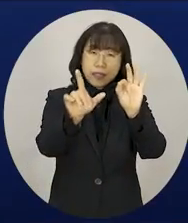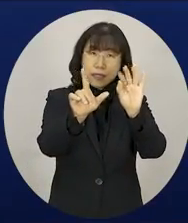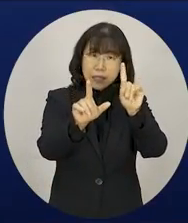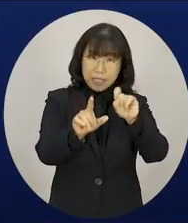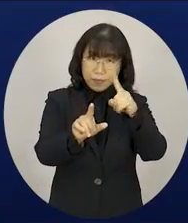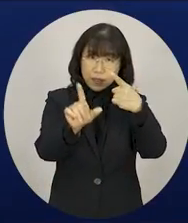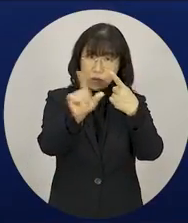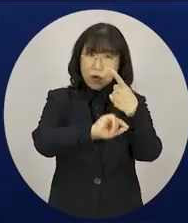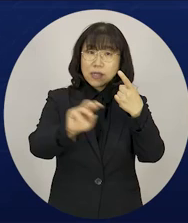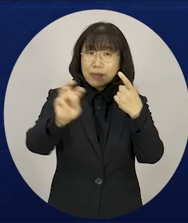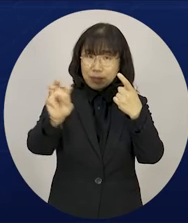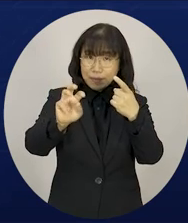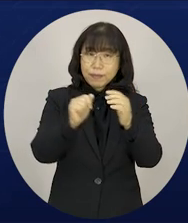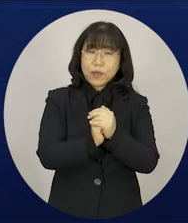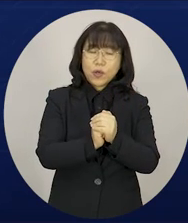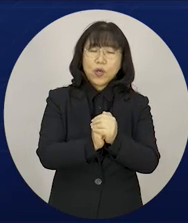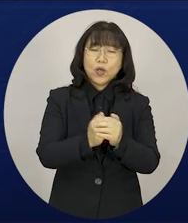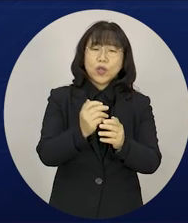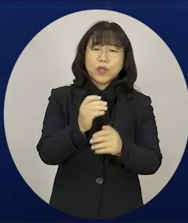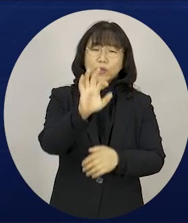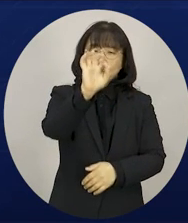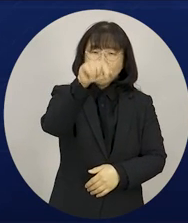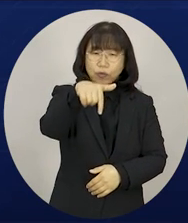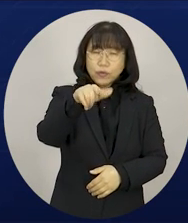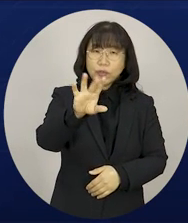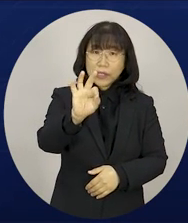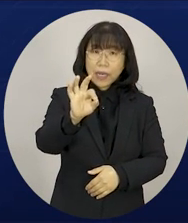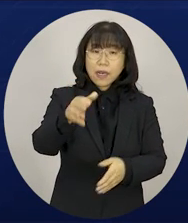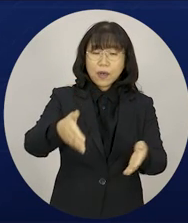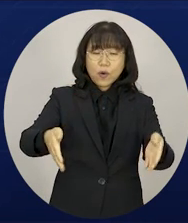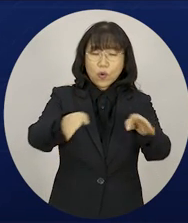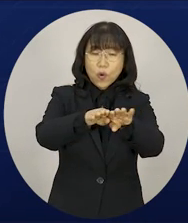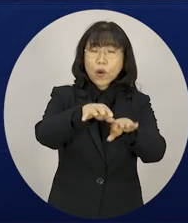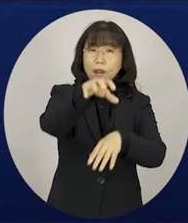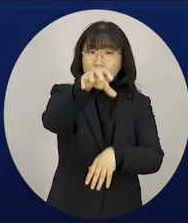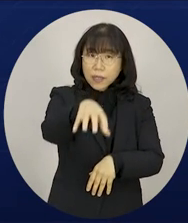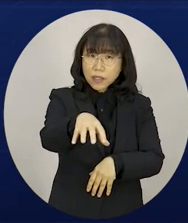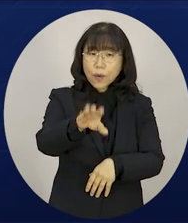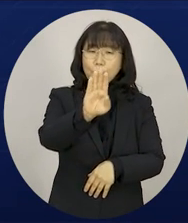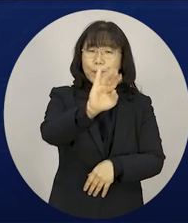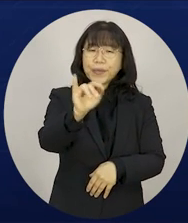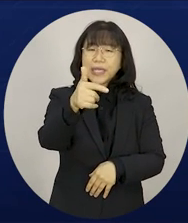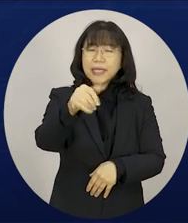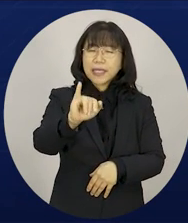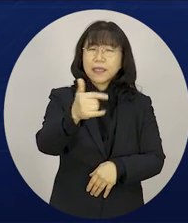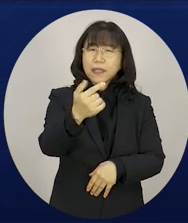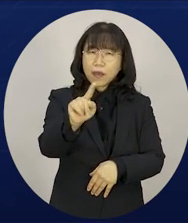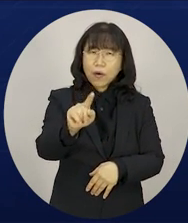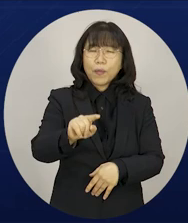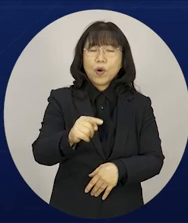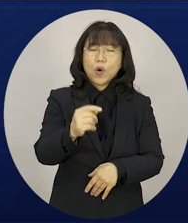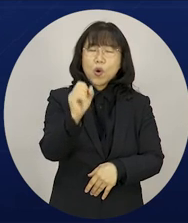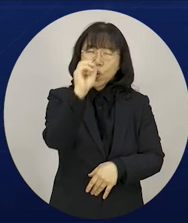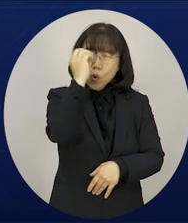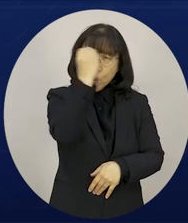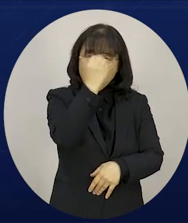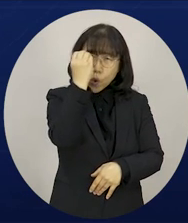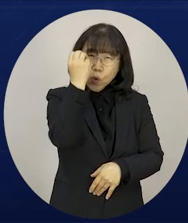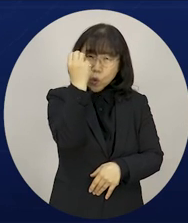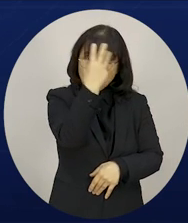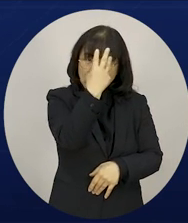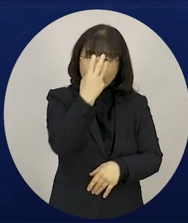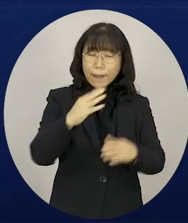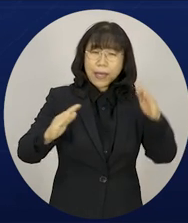지난 30일 강서구민회관 우장홀에서 비기너, 비상을 기대하는 너에게를 주제로 고3 청소년들을